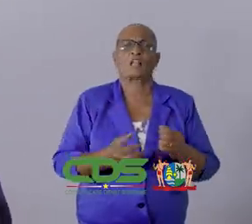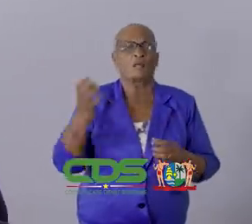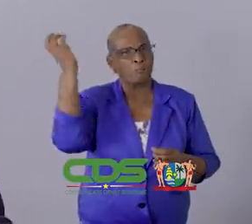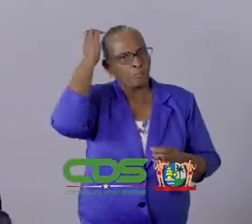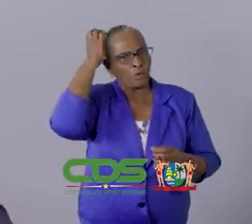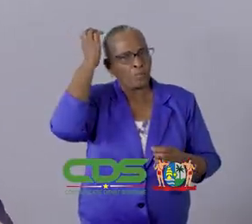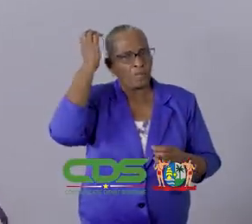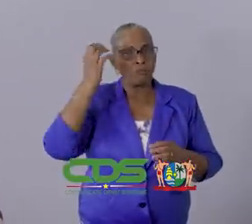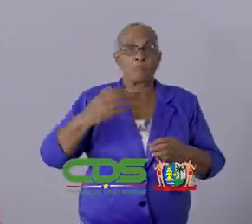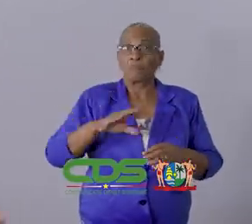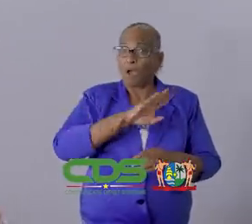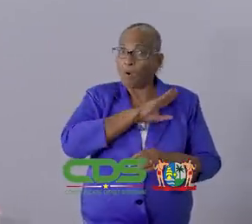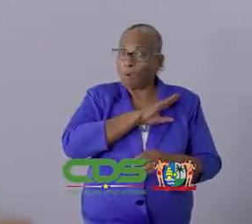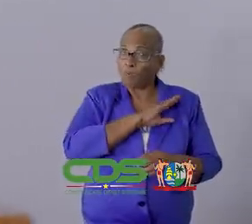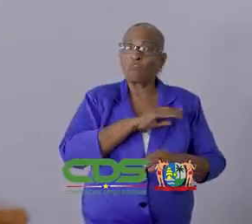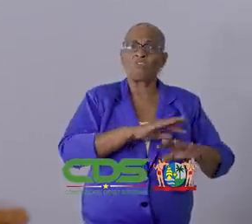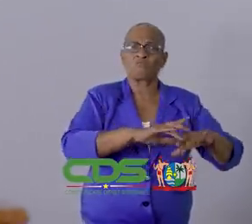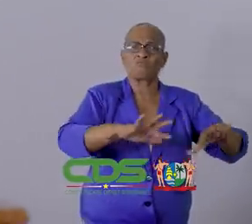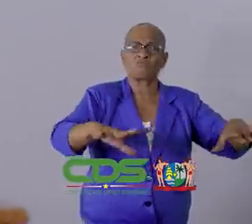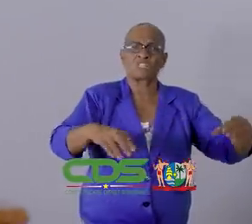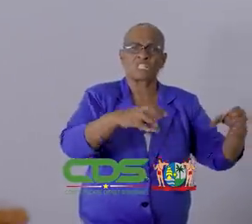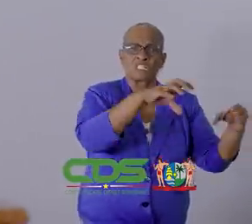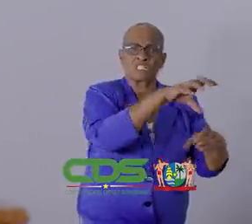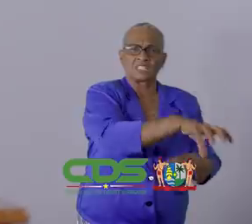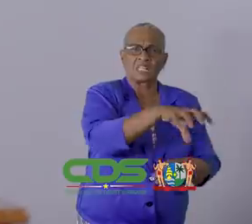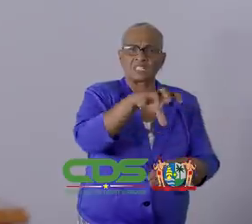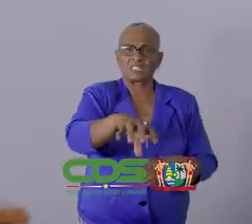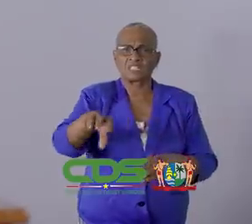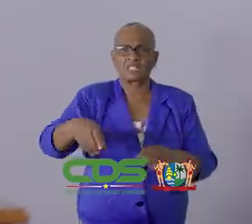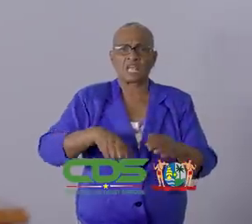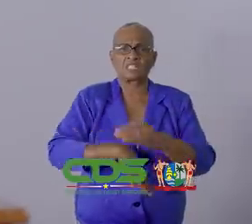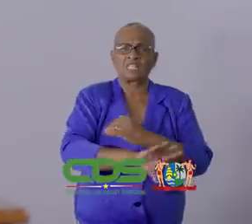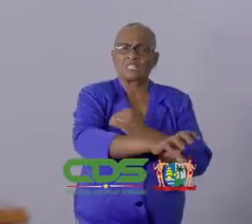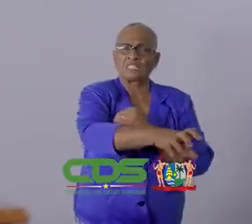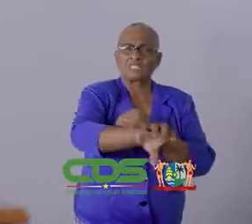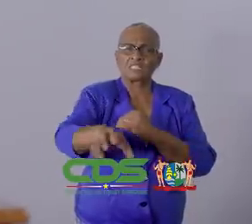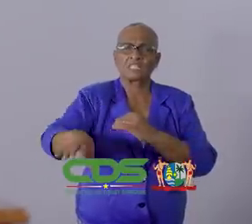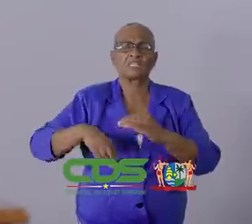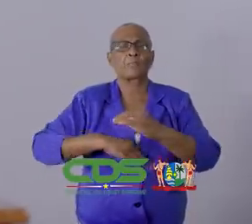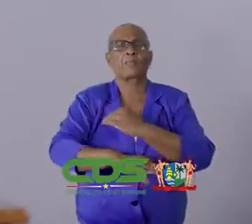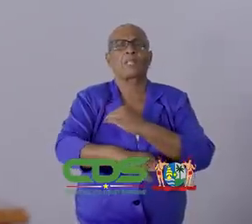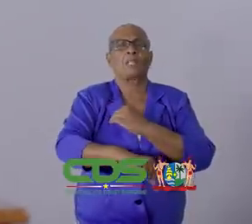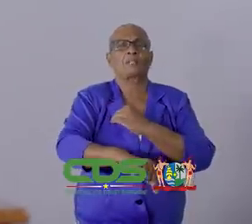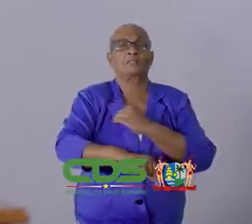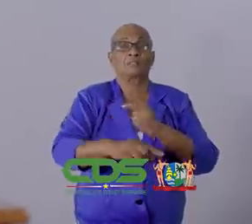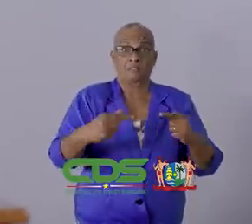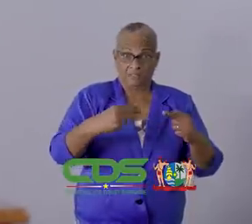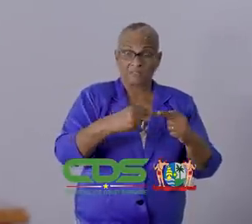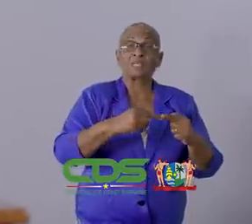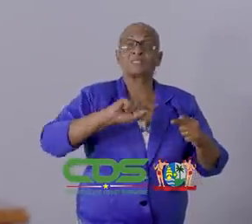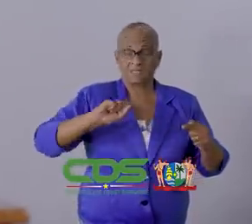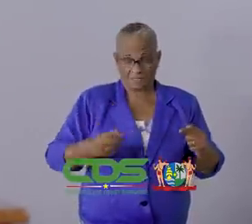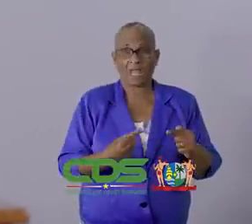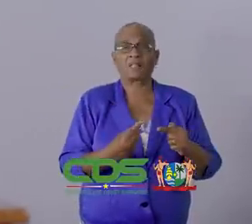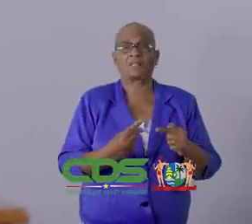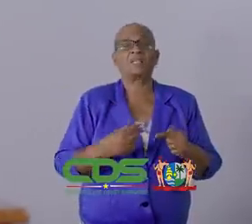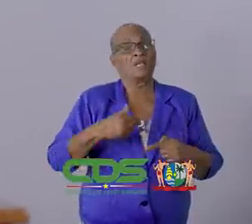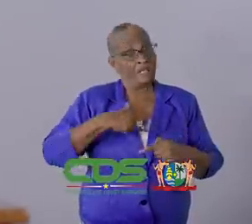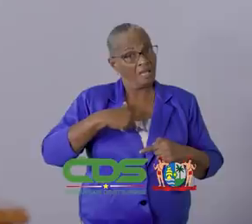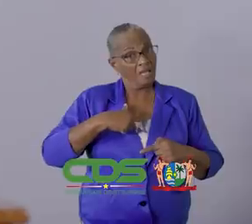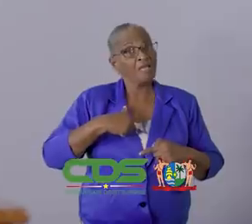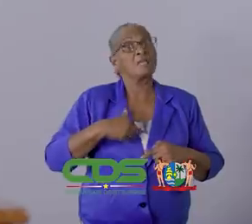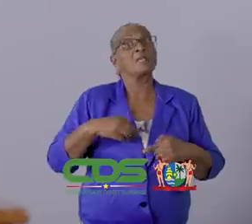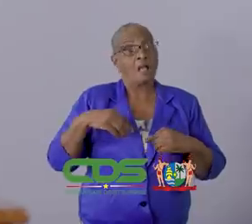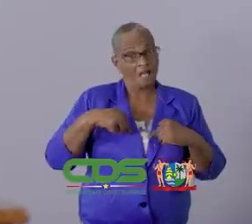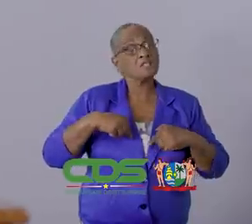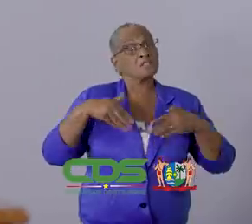CITO-gevallen. Maar ook op de verschillende testsites in stad, district en binnenland. Al met al voel ik